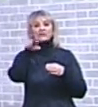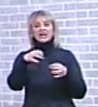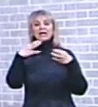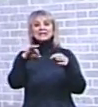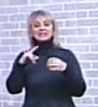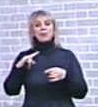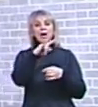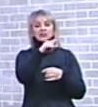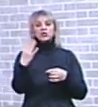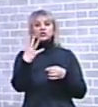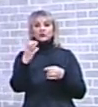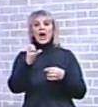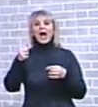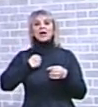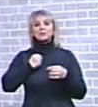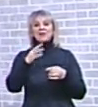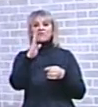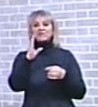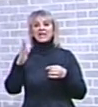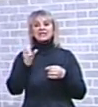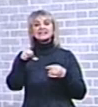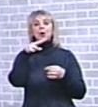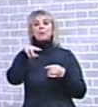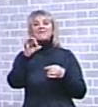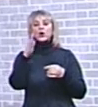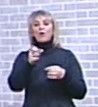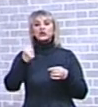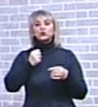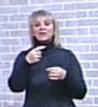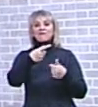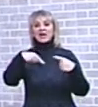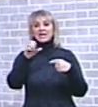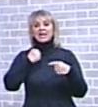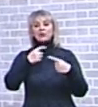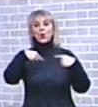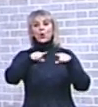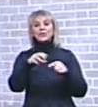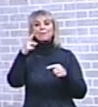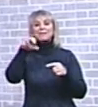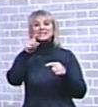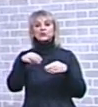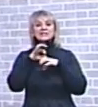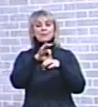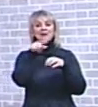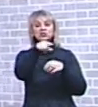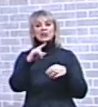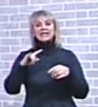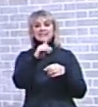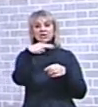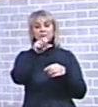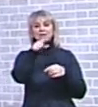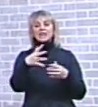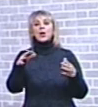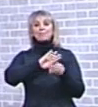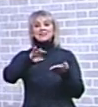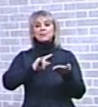транспортной авиации 4-й армии ВВС и ПВО Южного военного округа. Бомбардировщики в сопровождении истребителей без